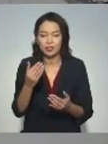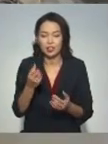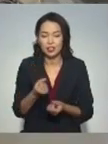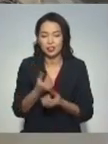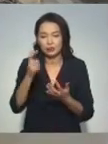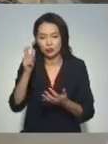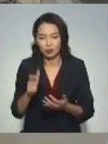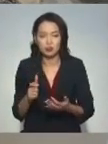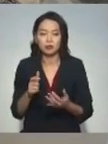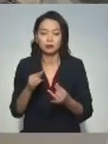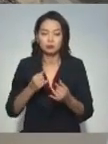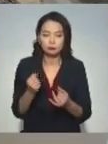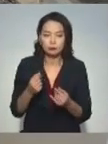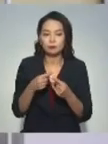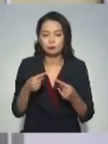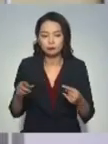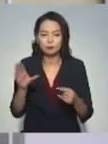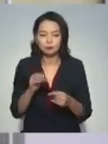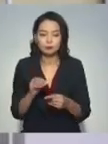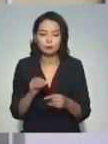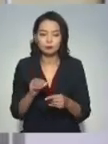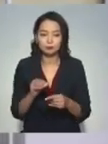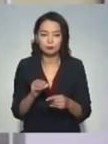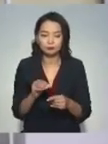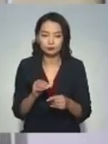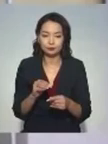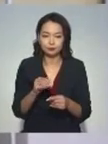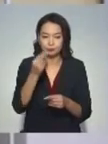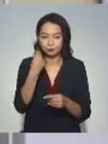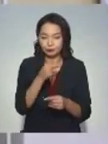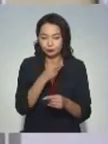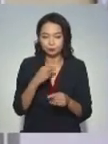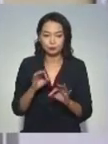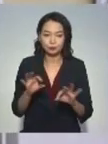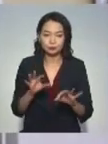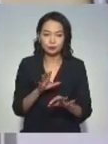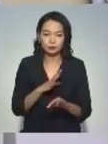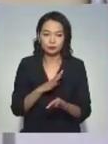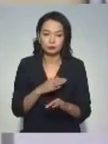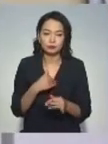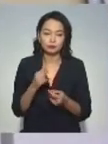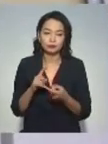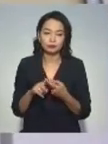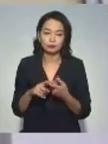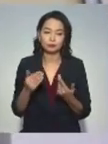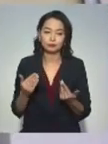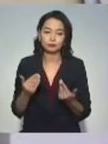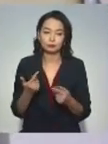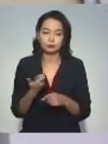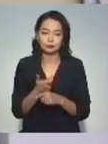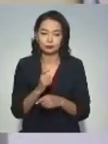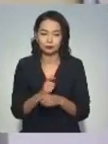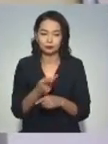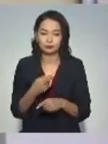сфотографировал их и прислал на сайт церкви. Я связался с ним. Вот, и условия были, конечно, для